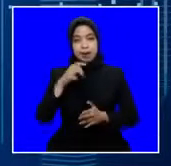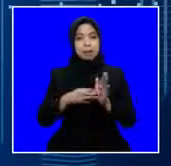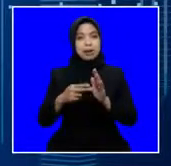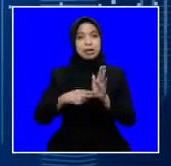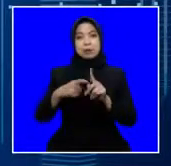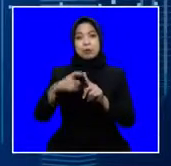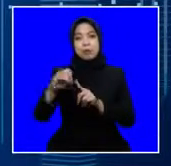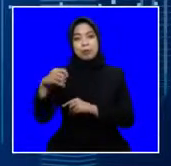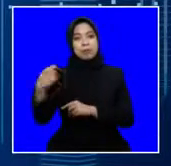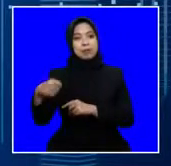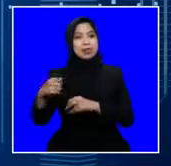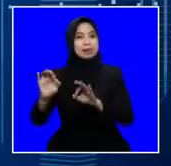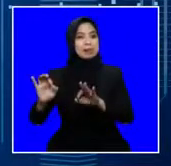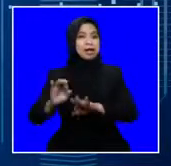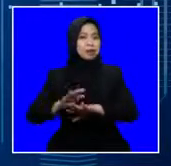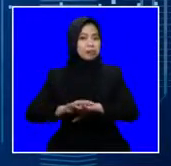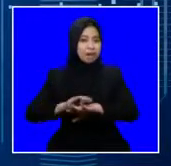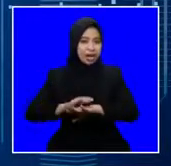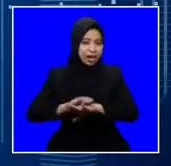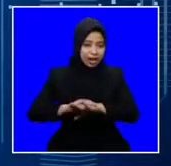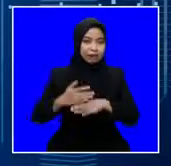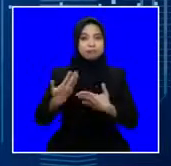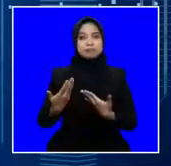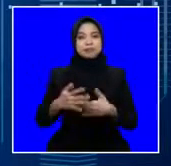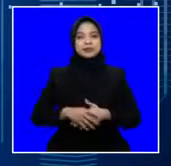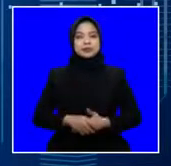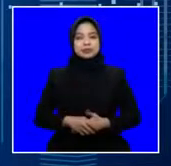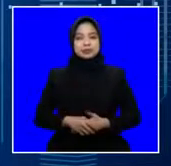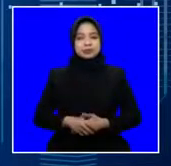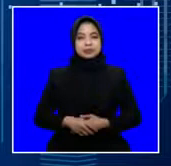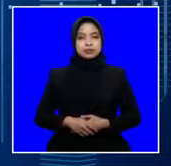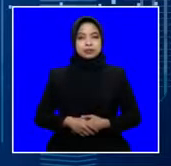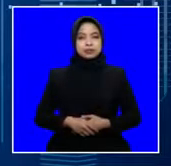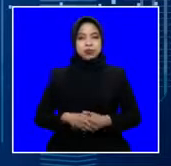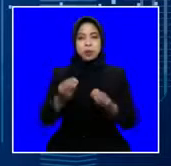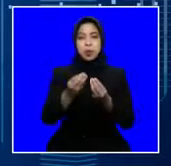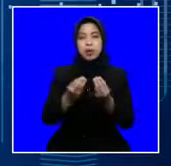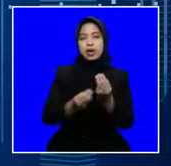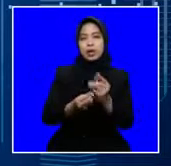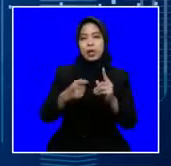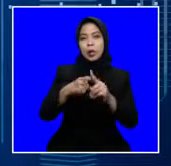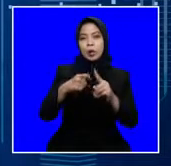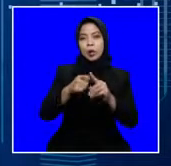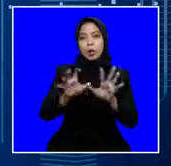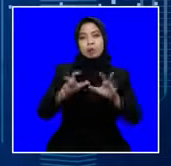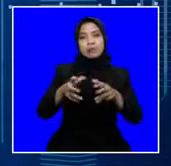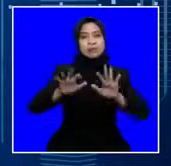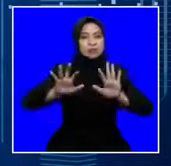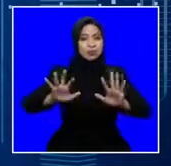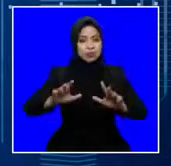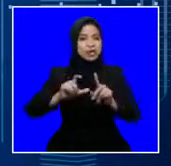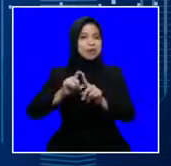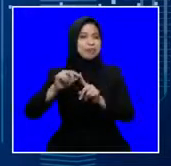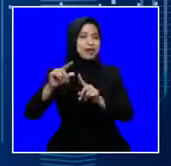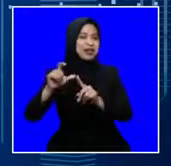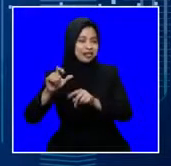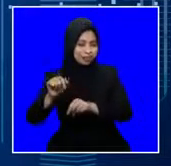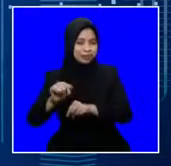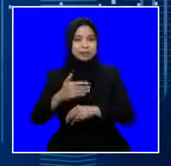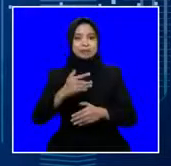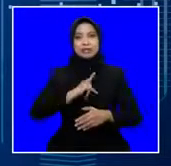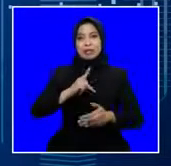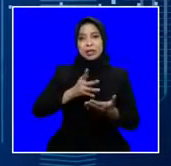Menteri Pendidikan, kemudian Wakil Ketua Komisi 10 dan peserta